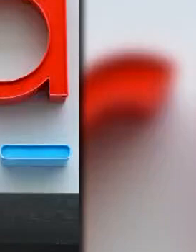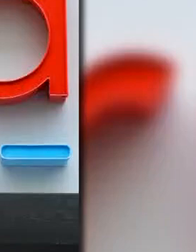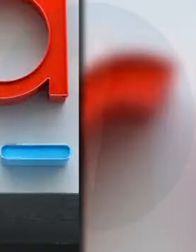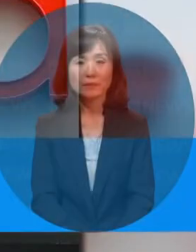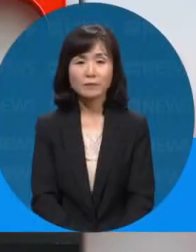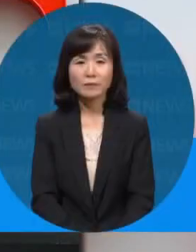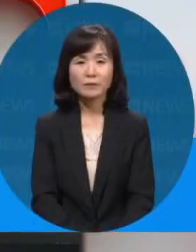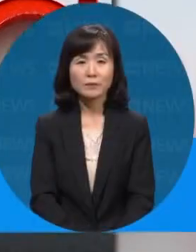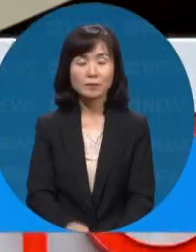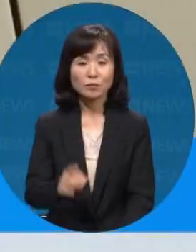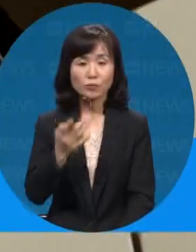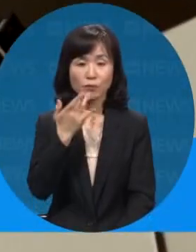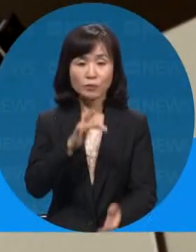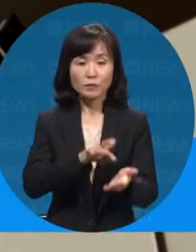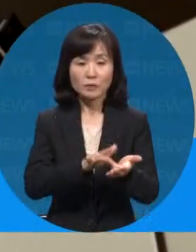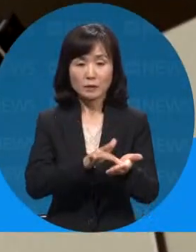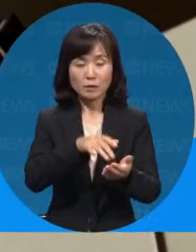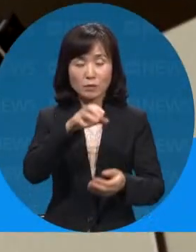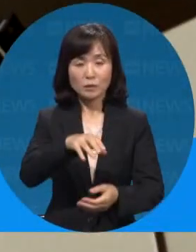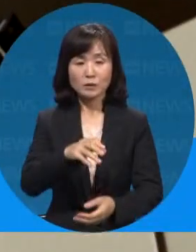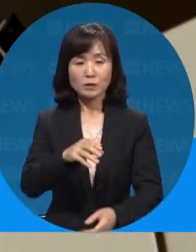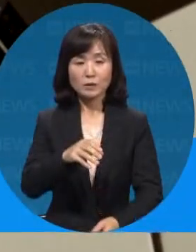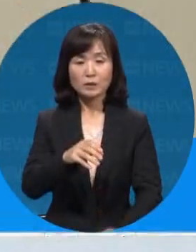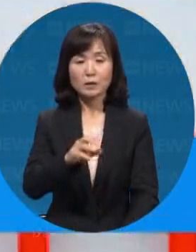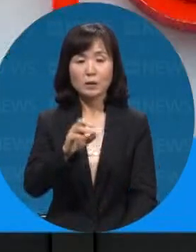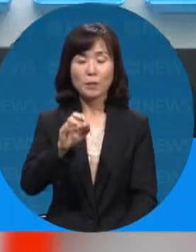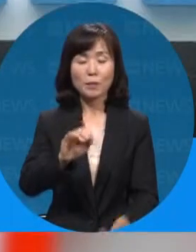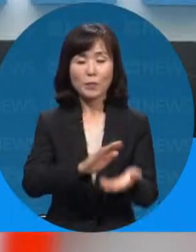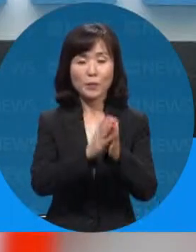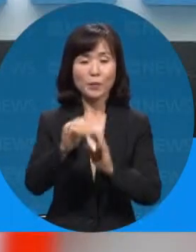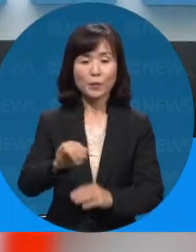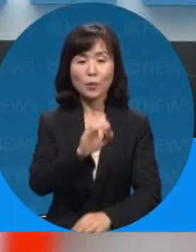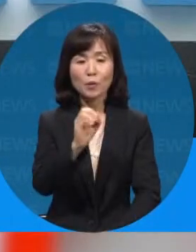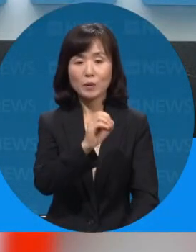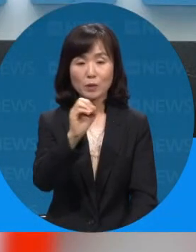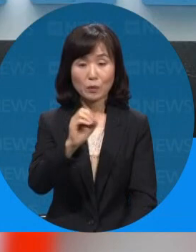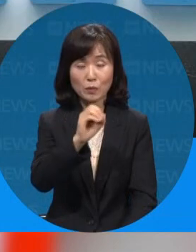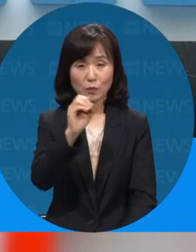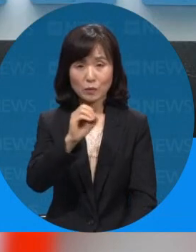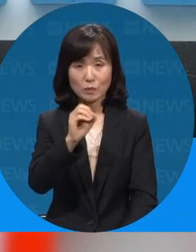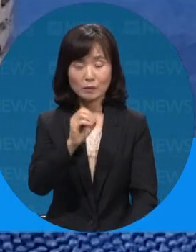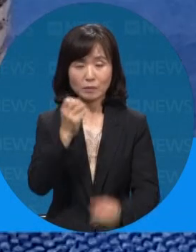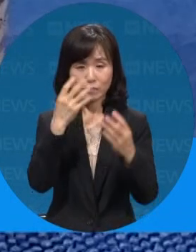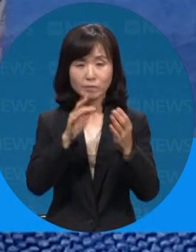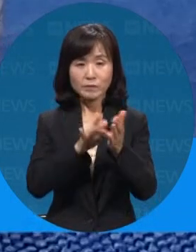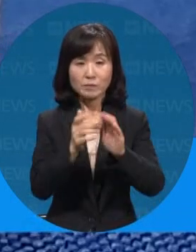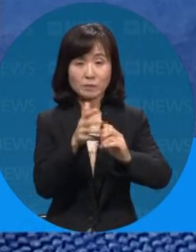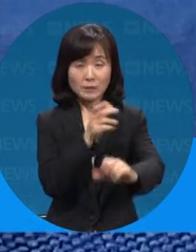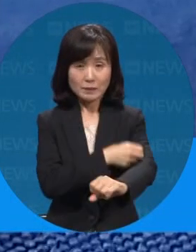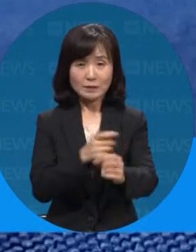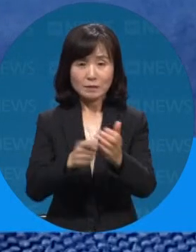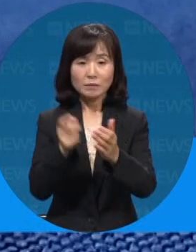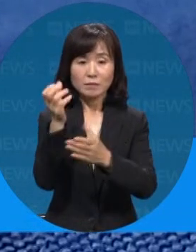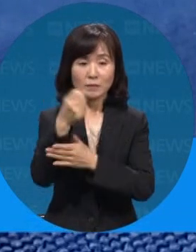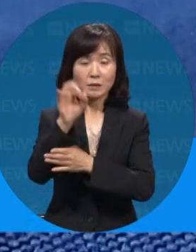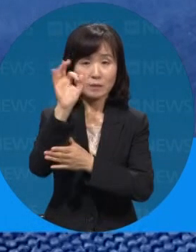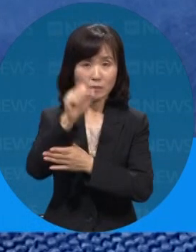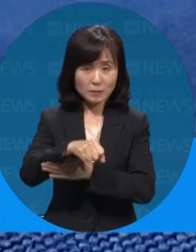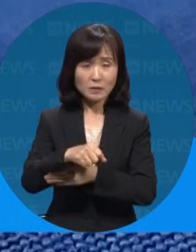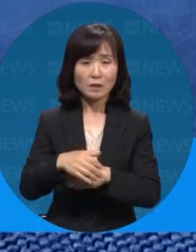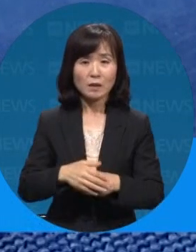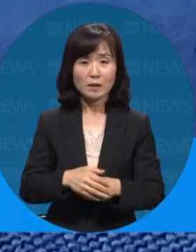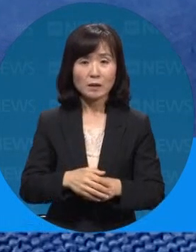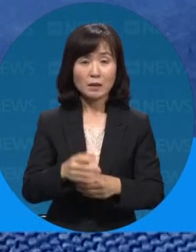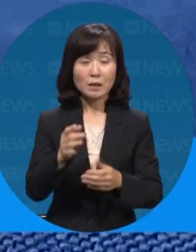미국 식품의약국이 오미크론 변이를 겨냥한 화이자와 모더나의 새로운 백신을 긴급 승인했습니다 fda가 오미크론